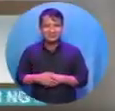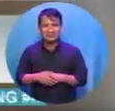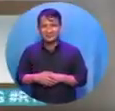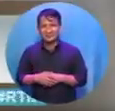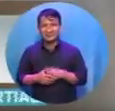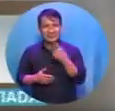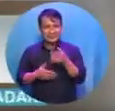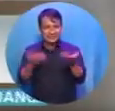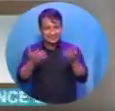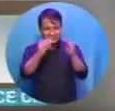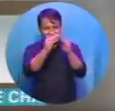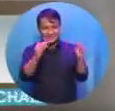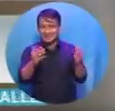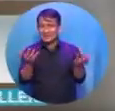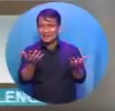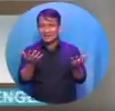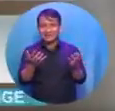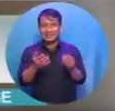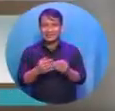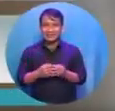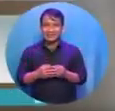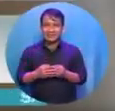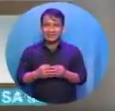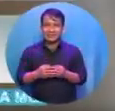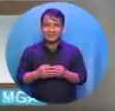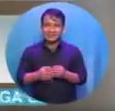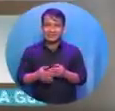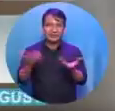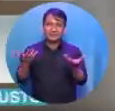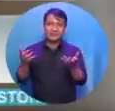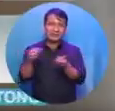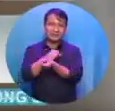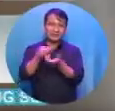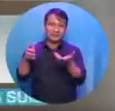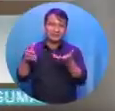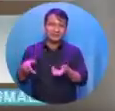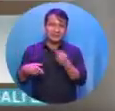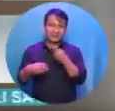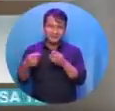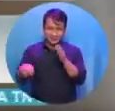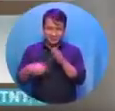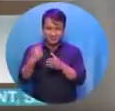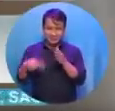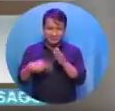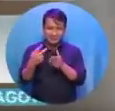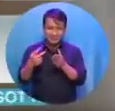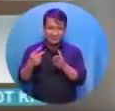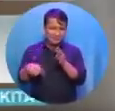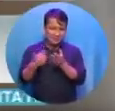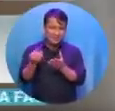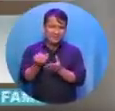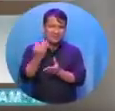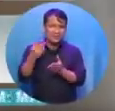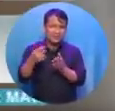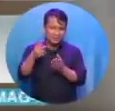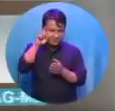kubong yun? Ala na po, sinira na po yun. Sinira na. Makailang beses na kayo naglabing-labing sa kubo na